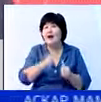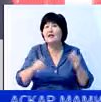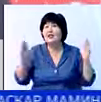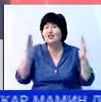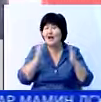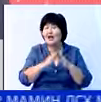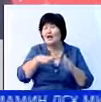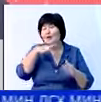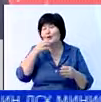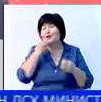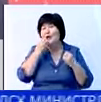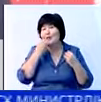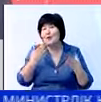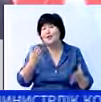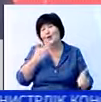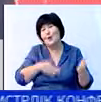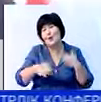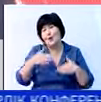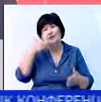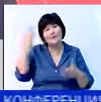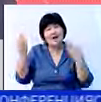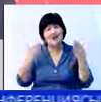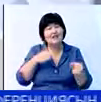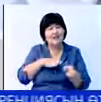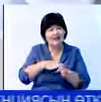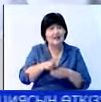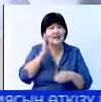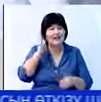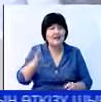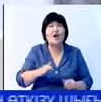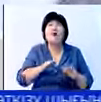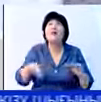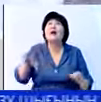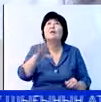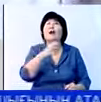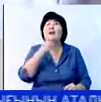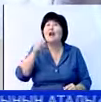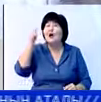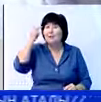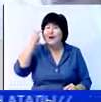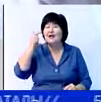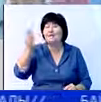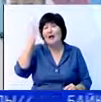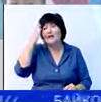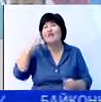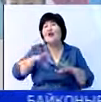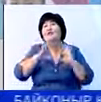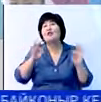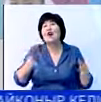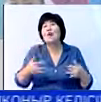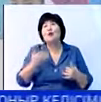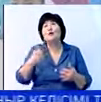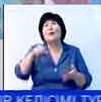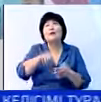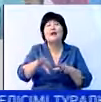шаңыраққа құт берекесімен еніп, қуанышпен шаттыққа кенелткей. Баланың бәрі жақсы, білімді, талантты, өнерлі.